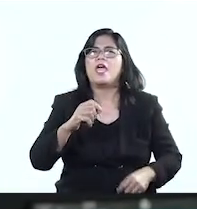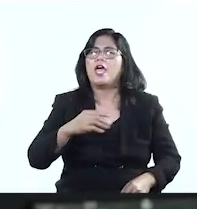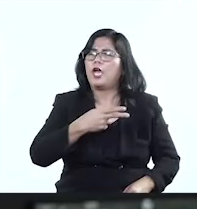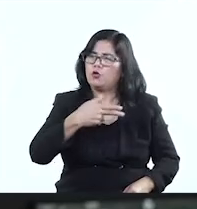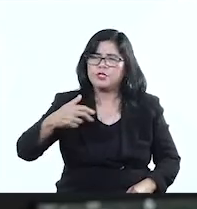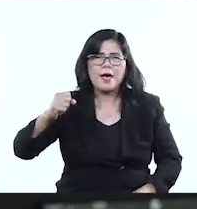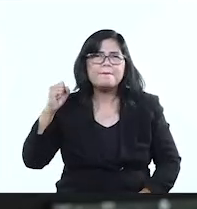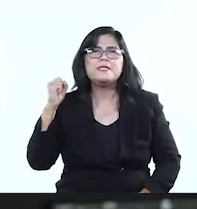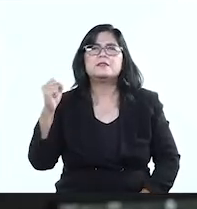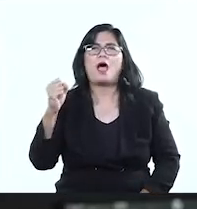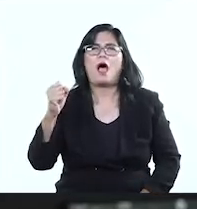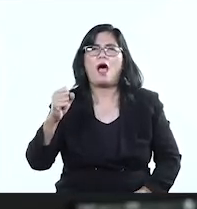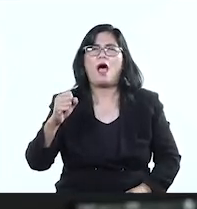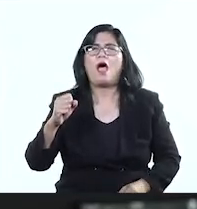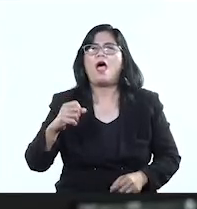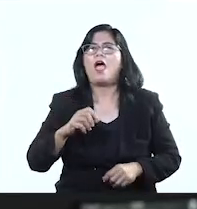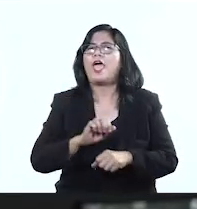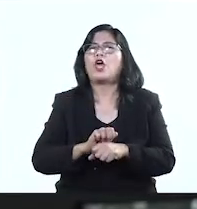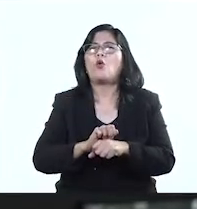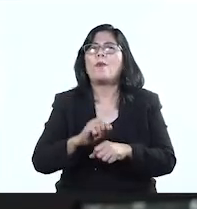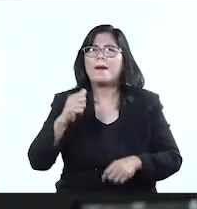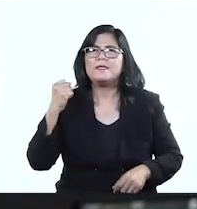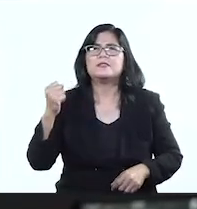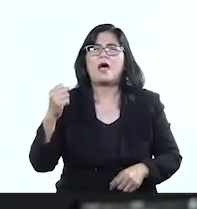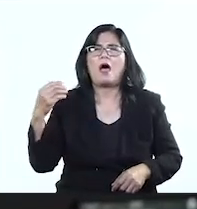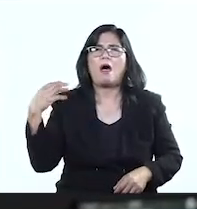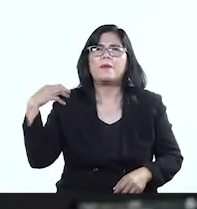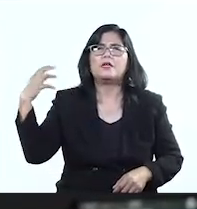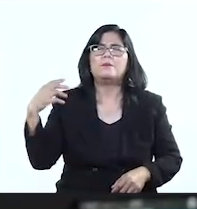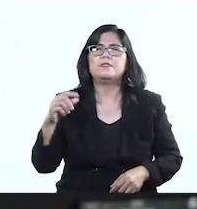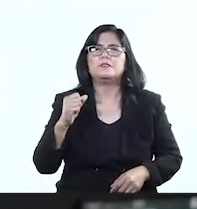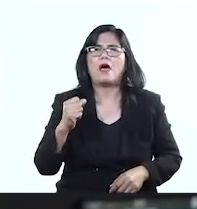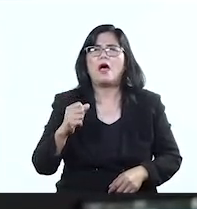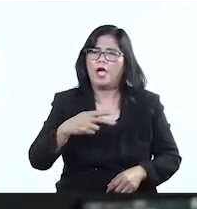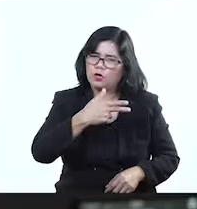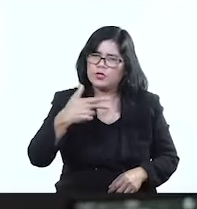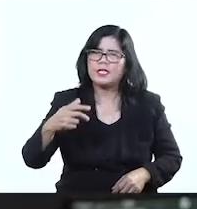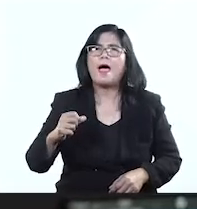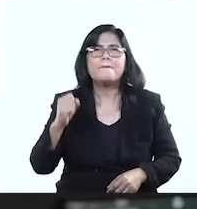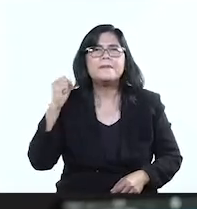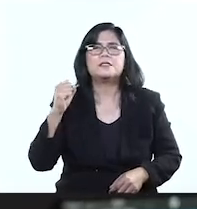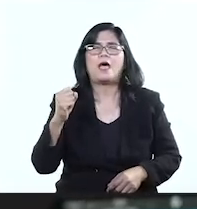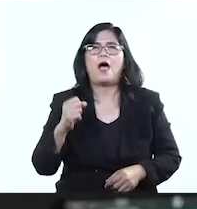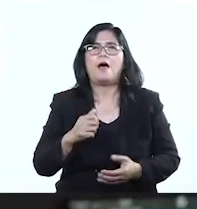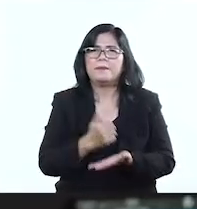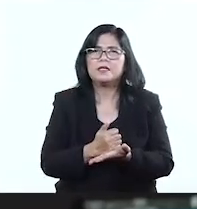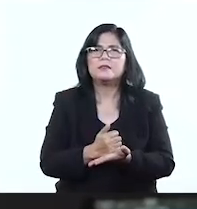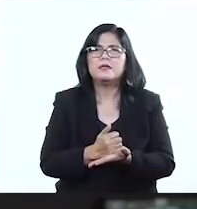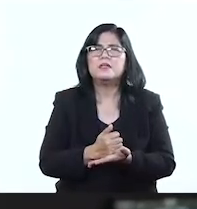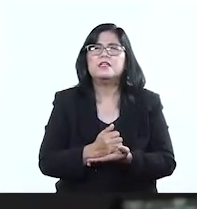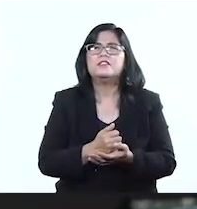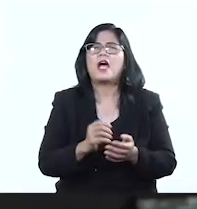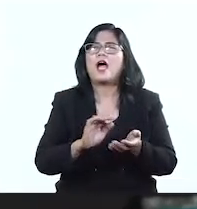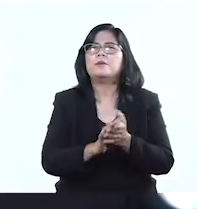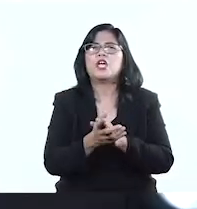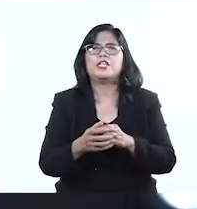Roro Pak bisa Indonesia juga bisa kita bangsa besar Hai tapi terlalu banyak provokator di bangsa ini yang